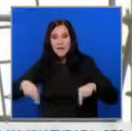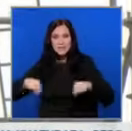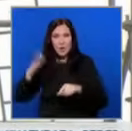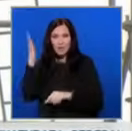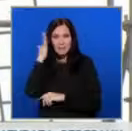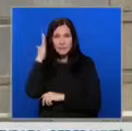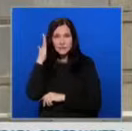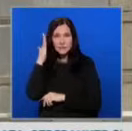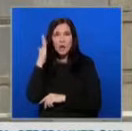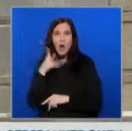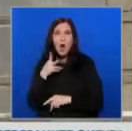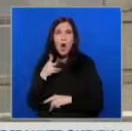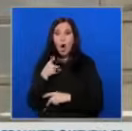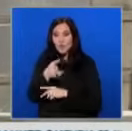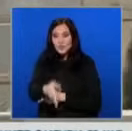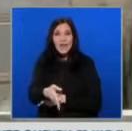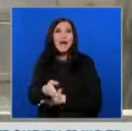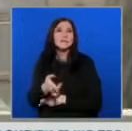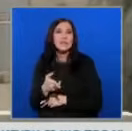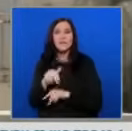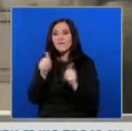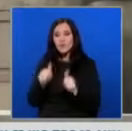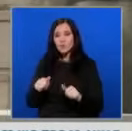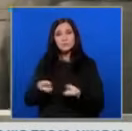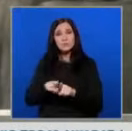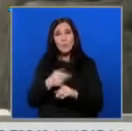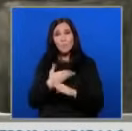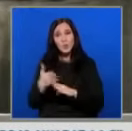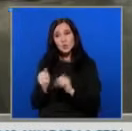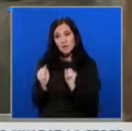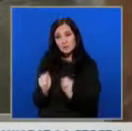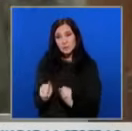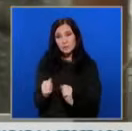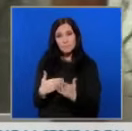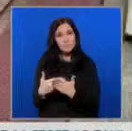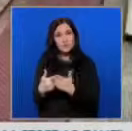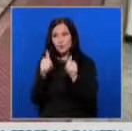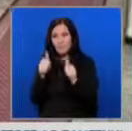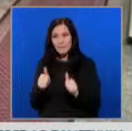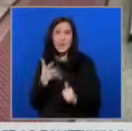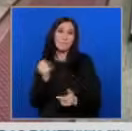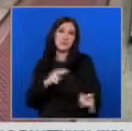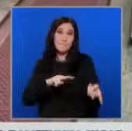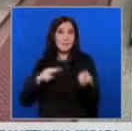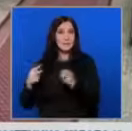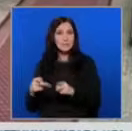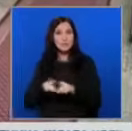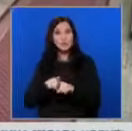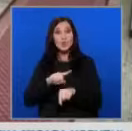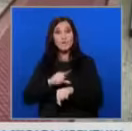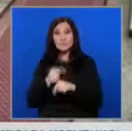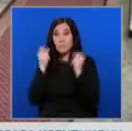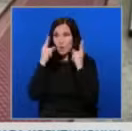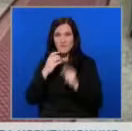министър. Отрязаните фигури също продължават да стоят до монумента без да са преместени. В същото време се появи клип,